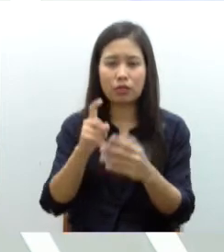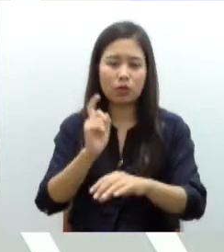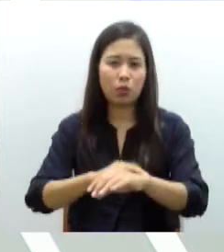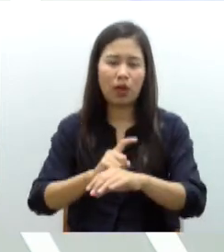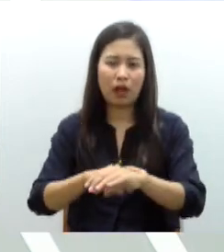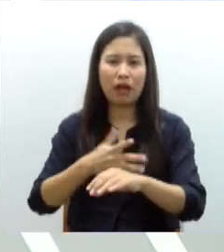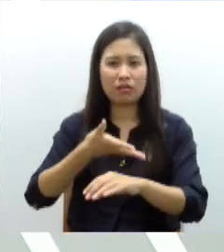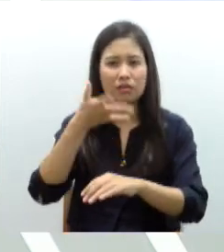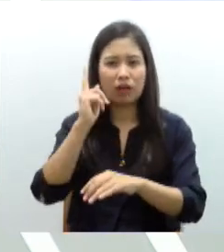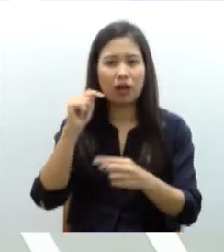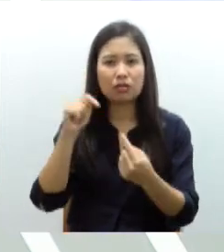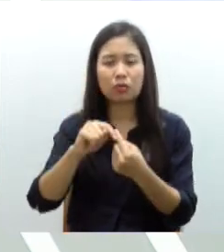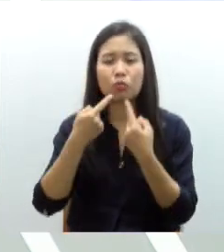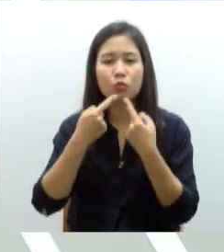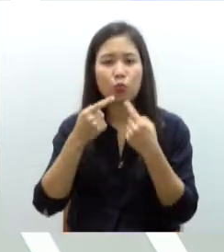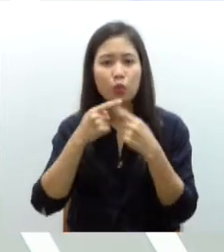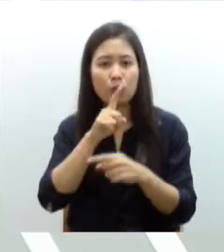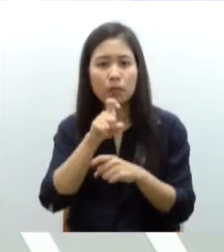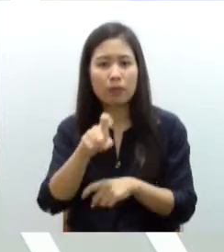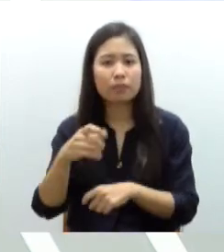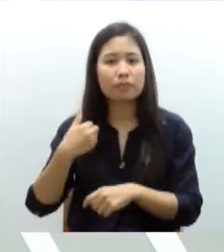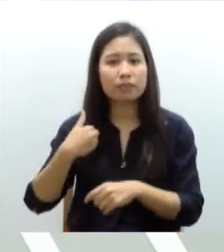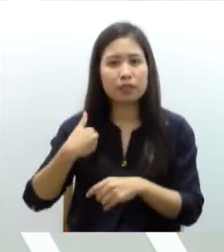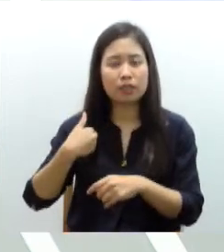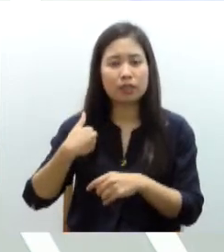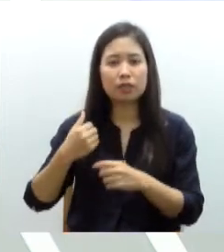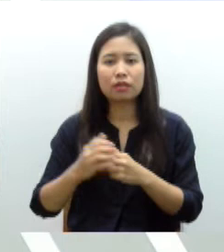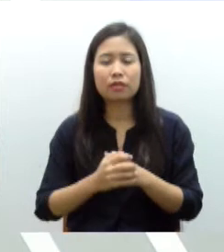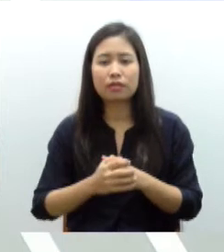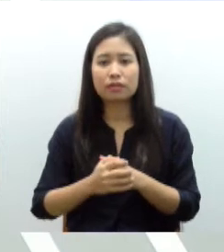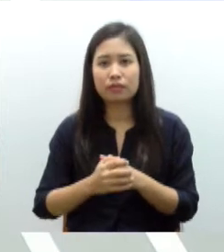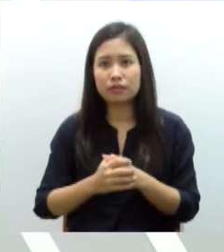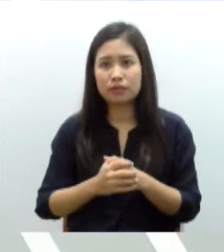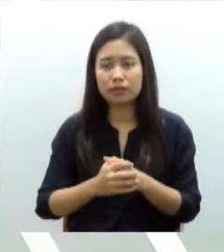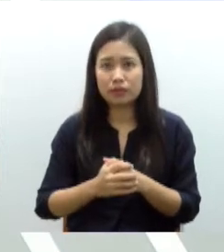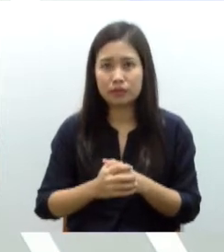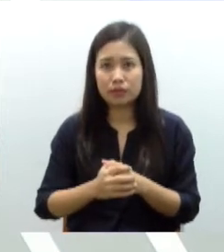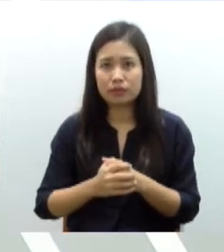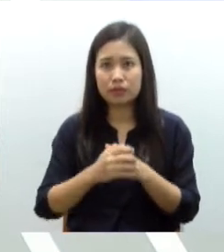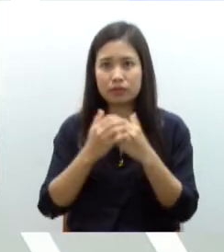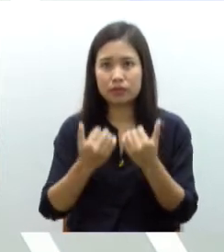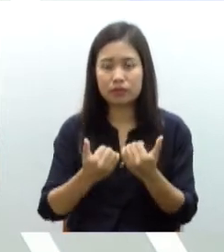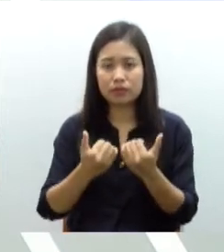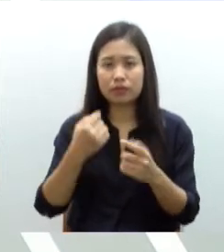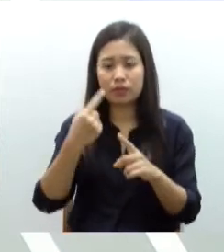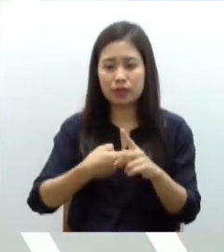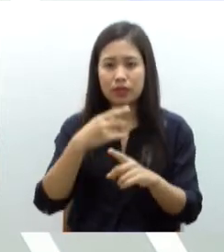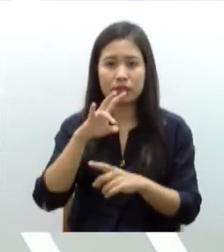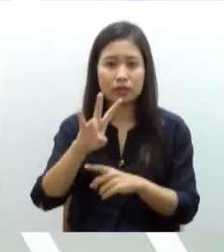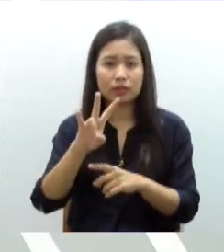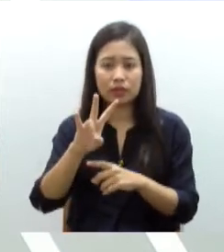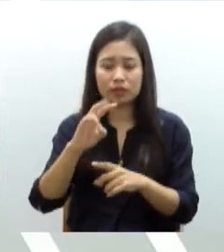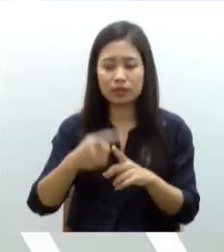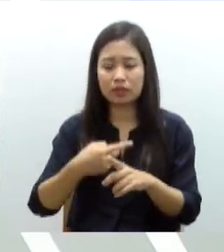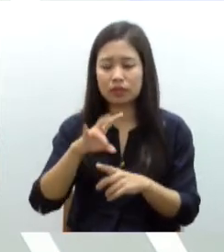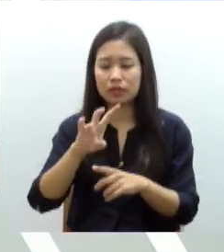เนี่ย2เดือนฮะใช่มั้ยฮะระหว่างเดือน ม ิถุนายนถึงกรกฎาคมทั้งอินเทอร์นอลเอ็กเทอร์นอลนะ